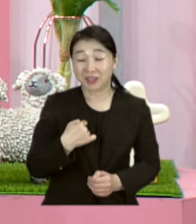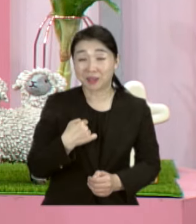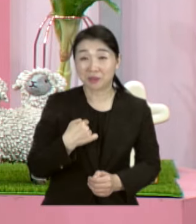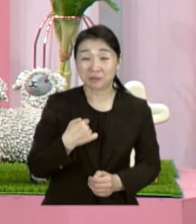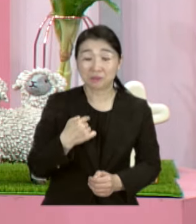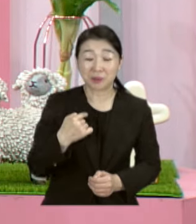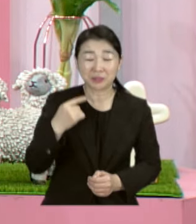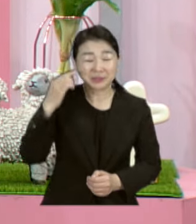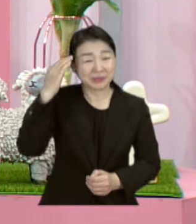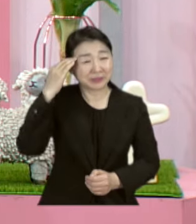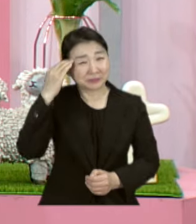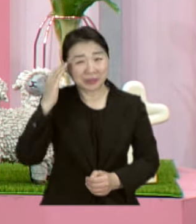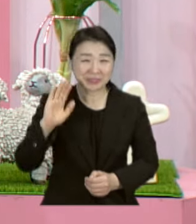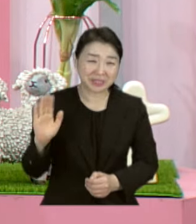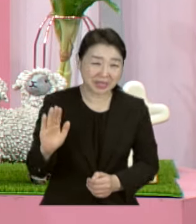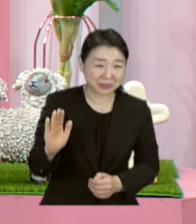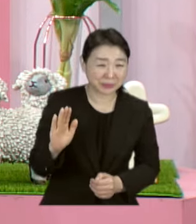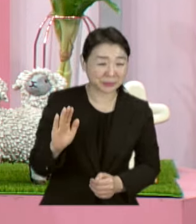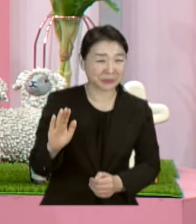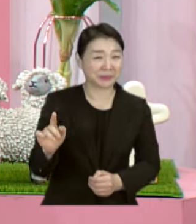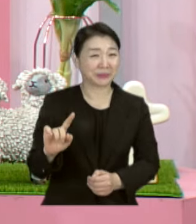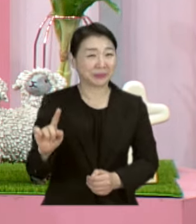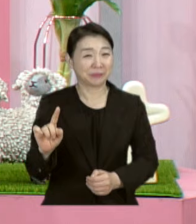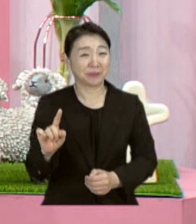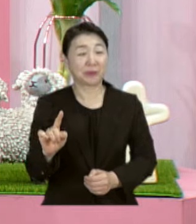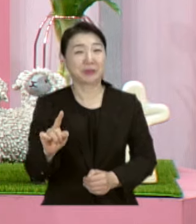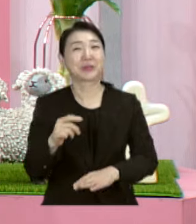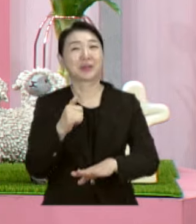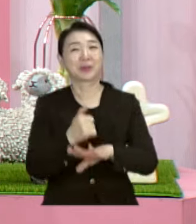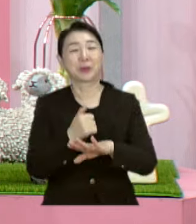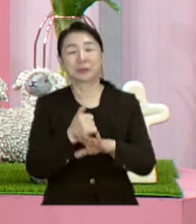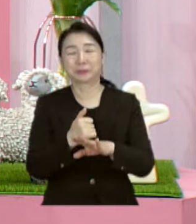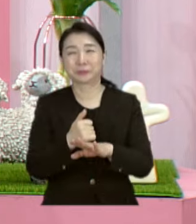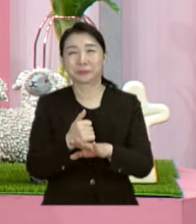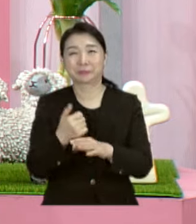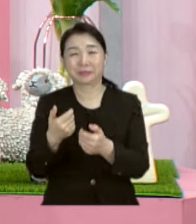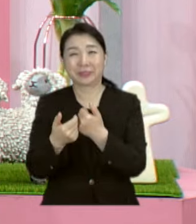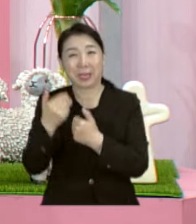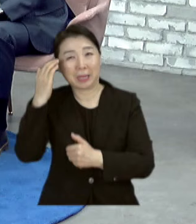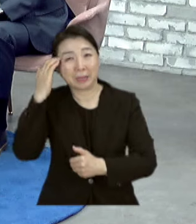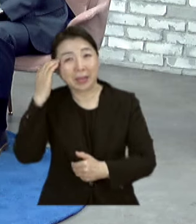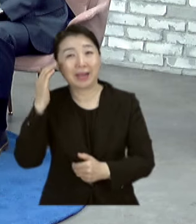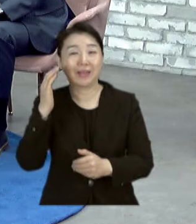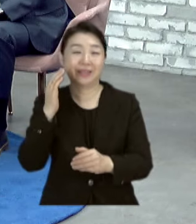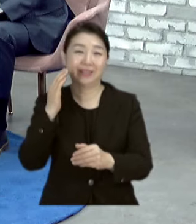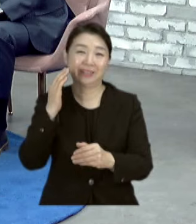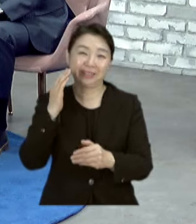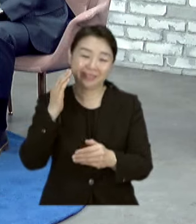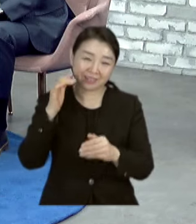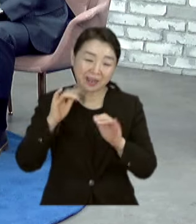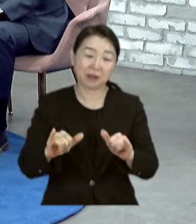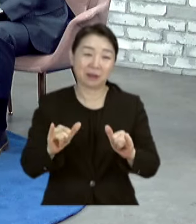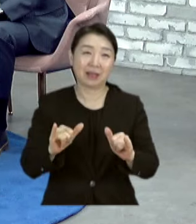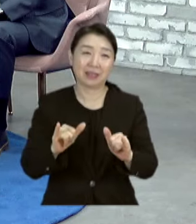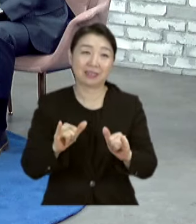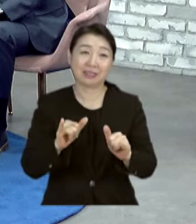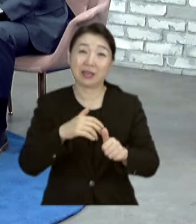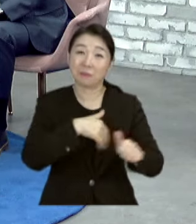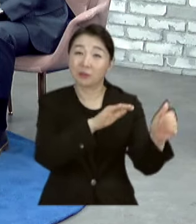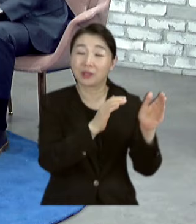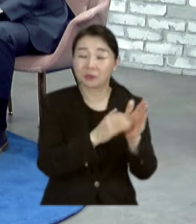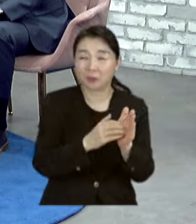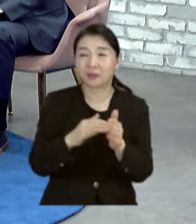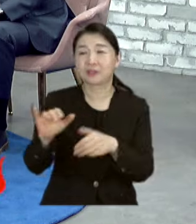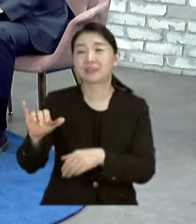뭐 위험하다기보다는 좀 약간 번거롭기도 하고 좀 눈에 좀 거슬린다기보다는 좀 그러니 저를